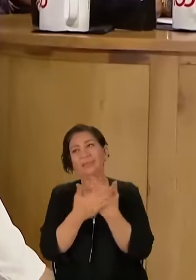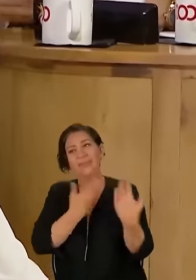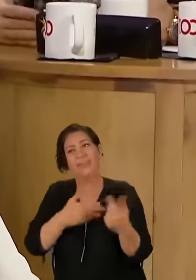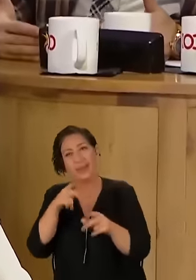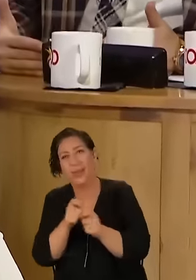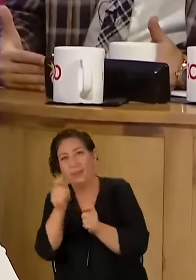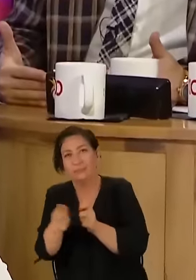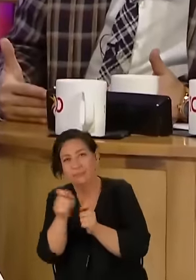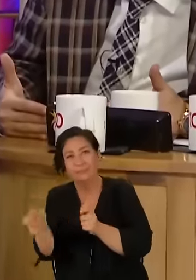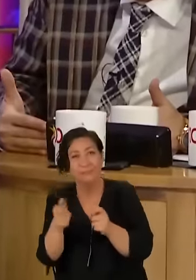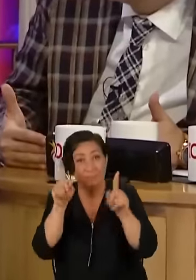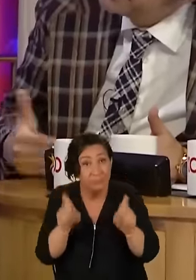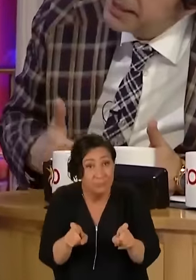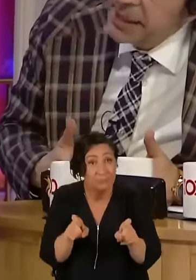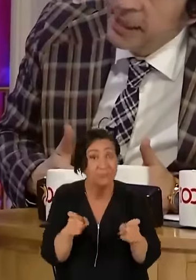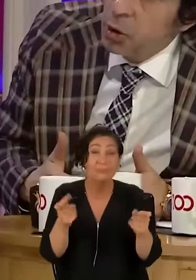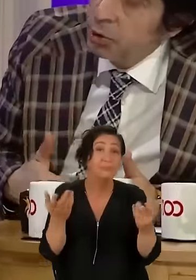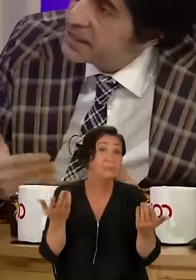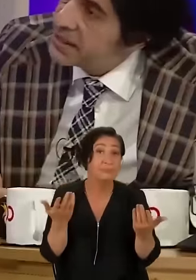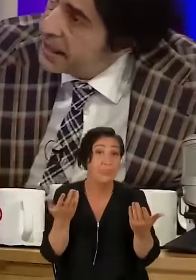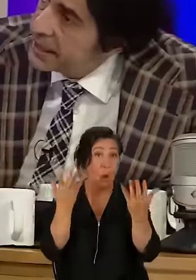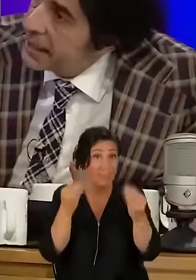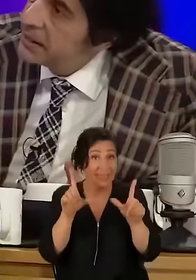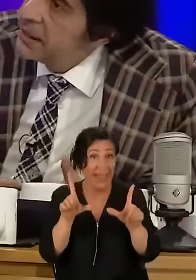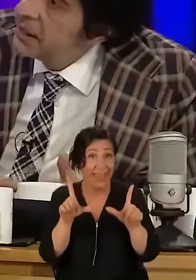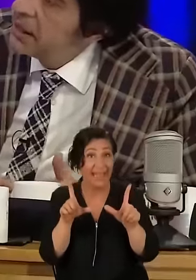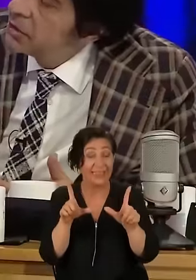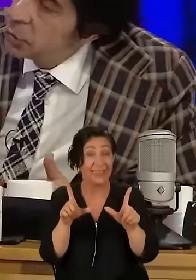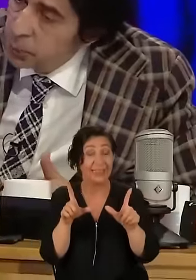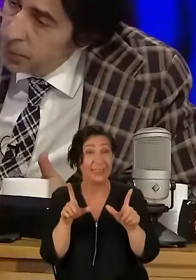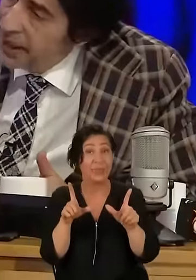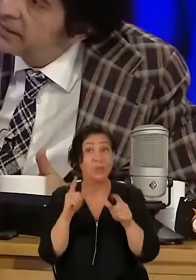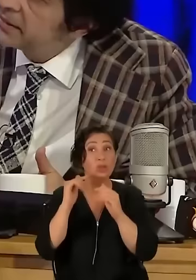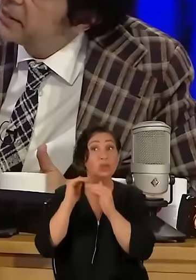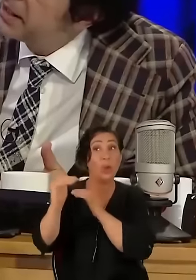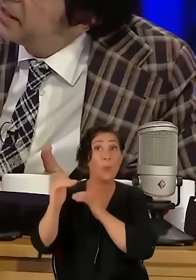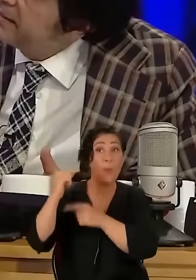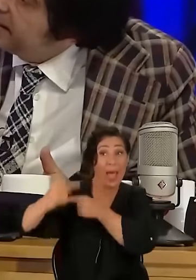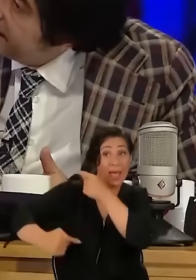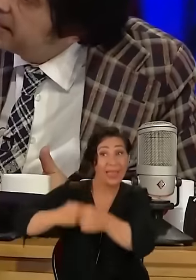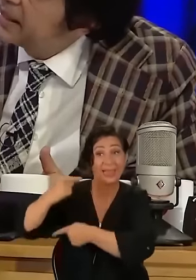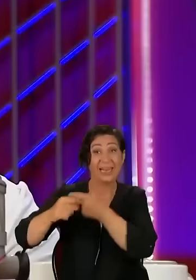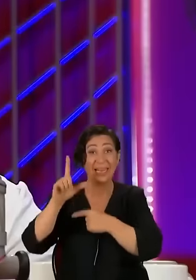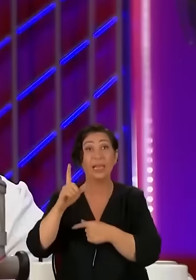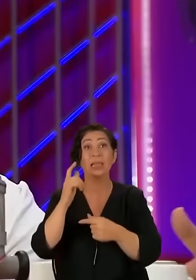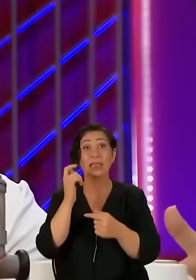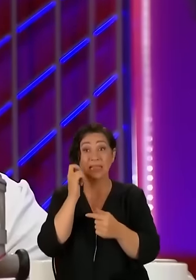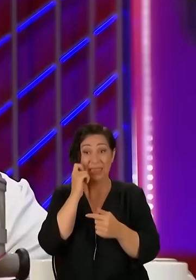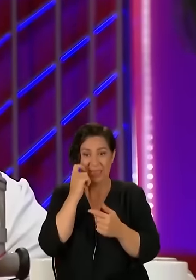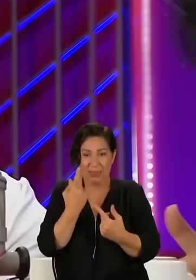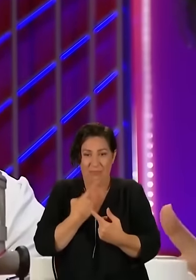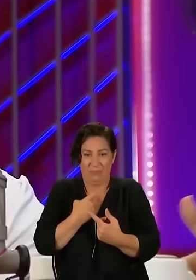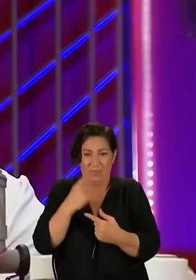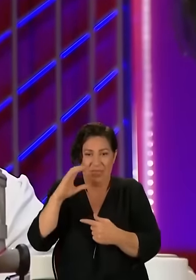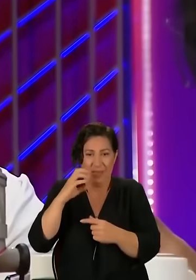bir bedeli var. Bir olması gereken, toplum adetleri gereği, dinen gerekli